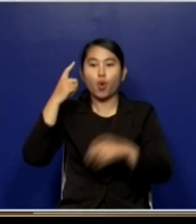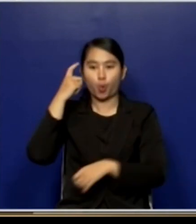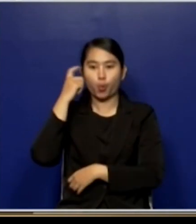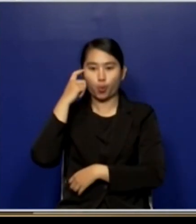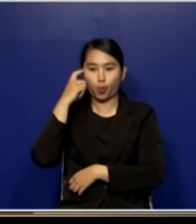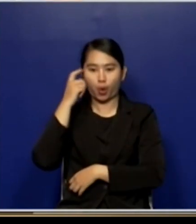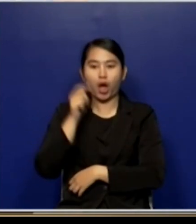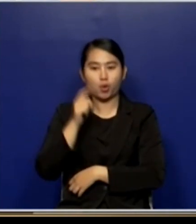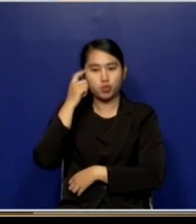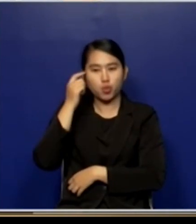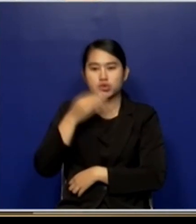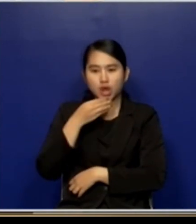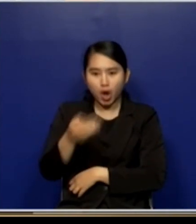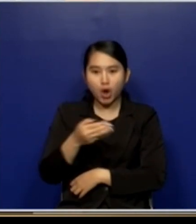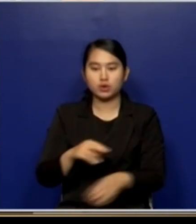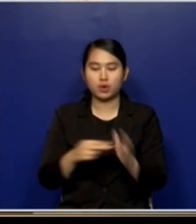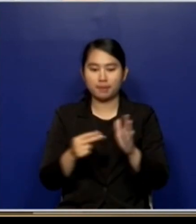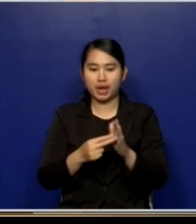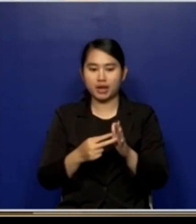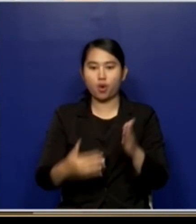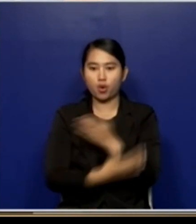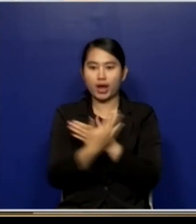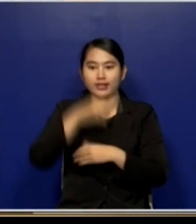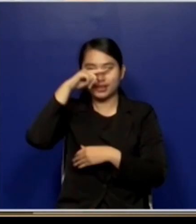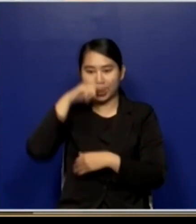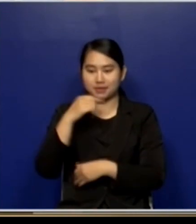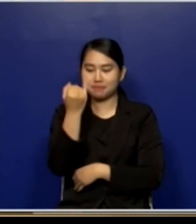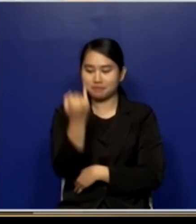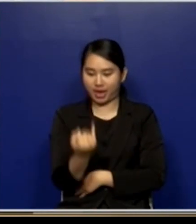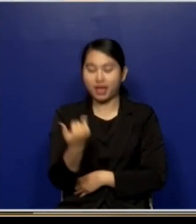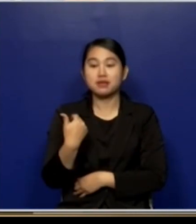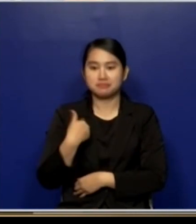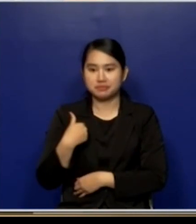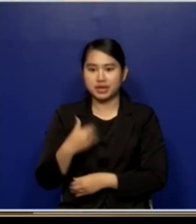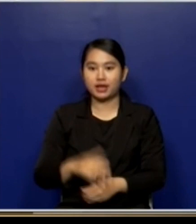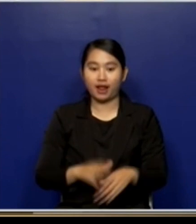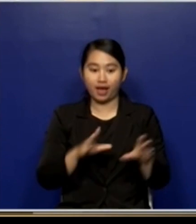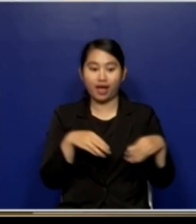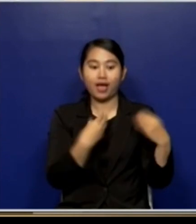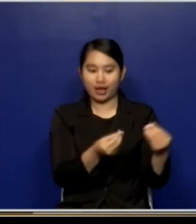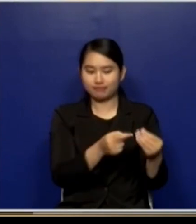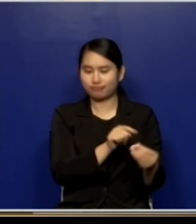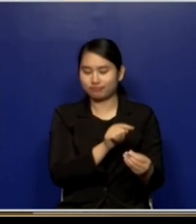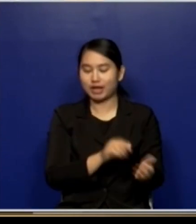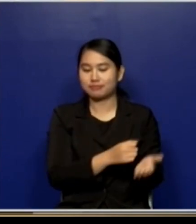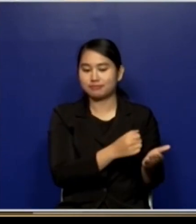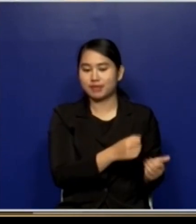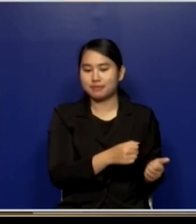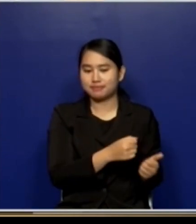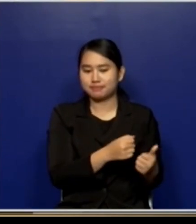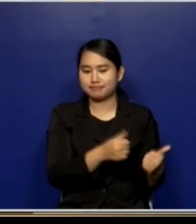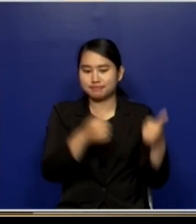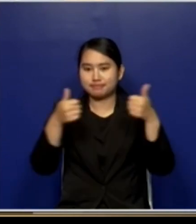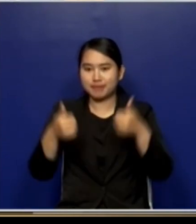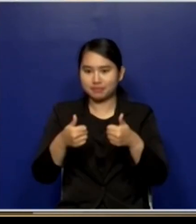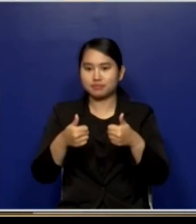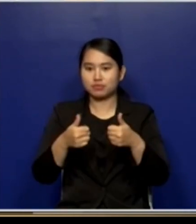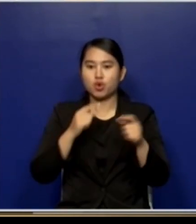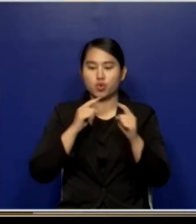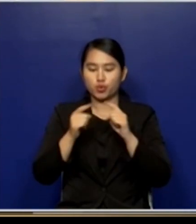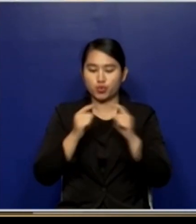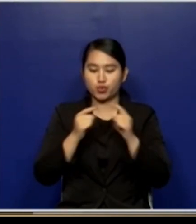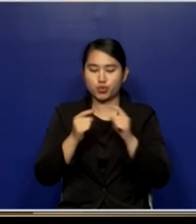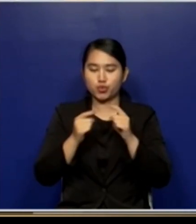และรับทราบมาตลอดว่าไทยจะแพ้คดีครับและได้มอบหมายให้หน่วยงานไปเจรจาเพื่อให้ยอมความมอบนโยบายให้เอา